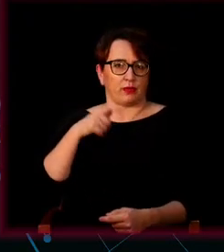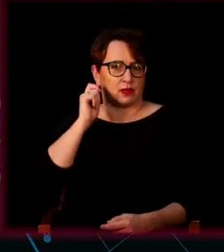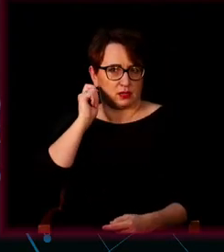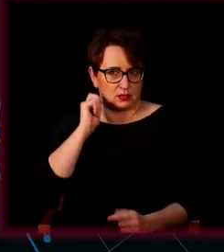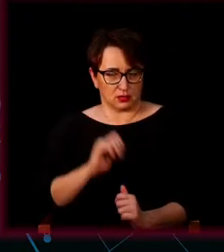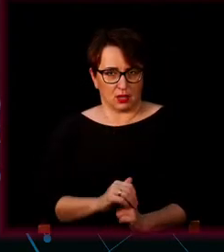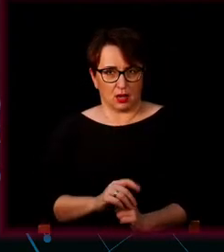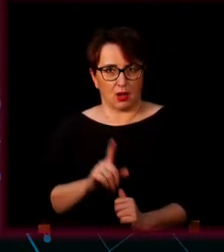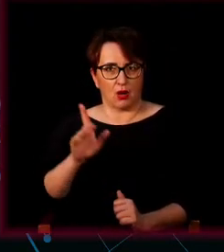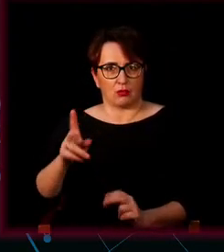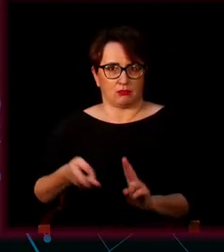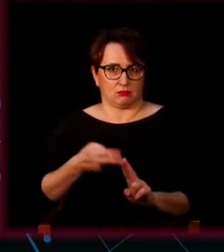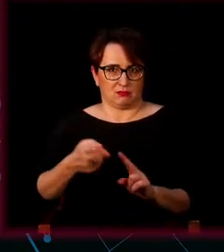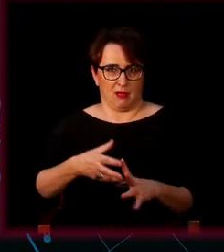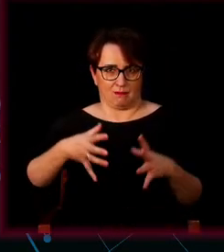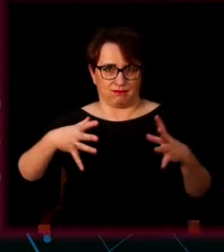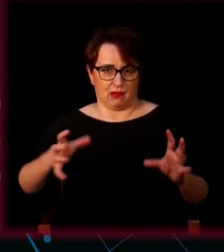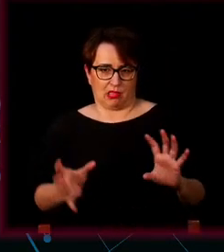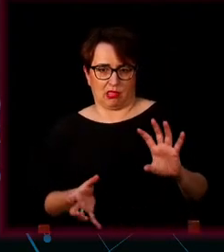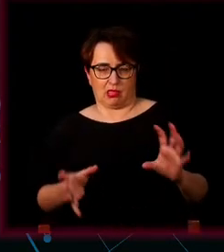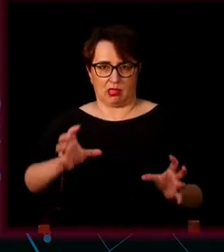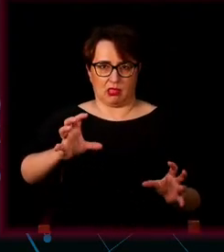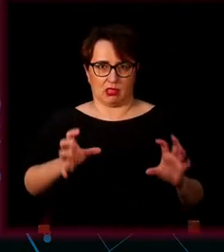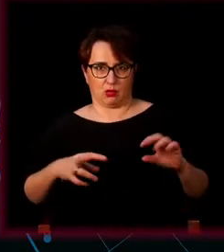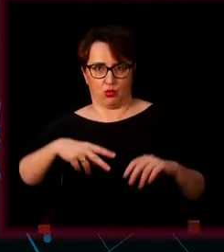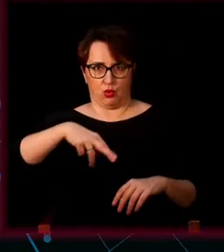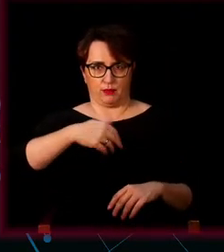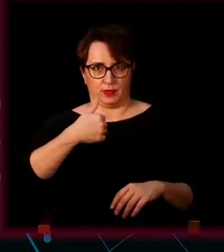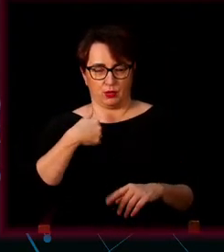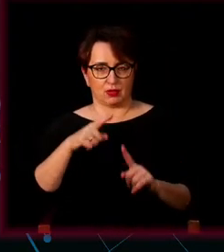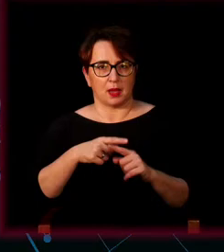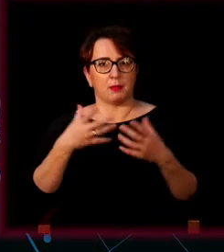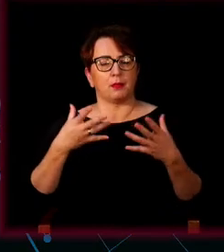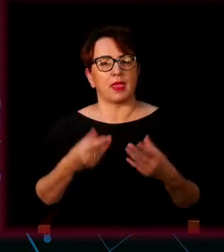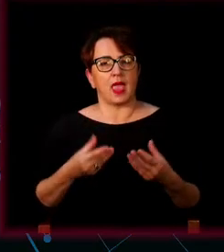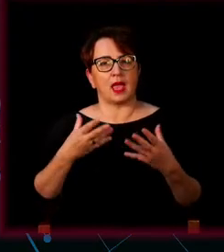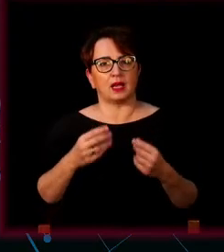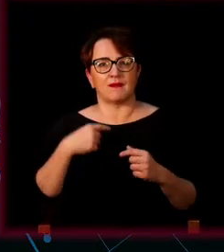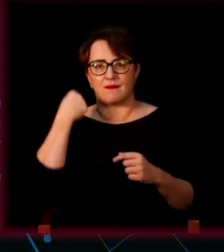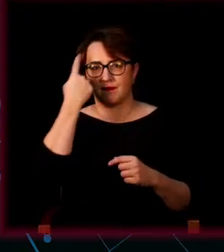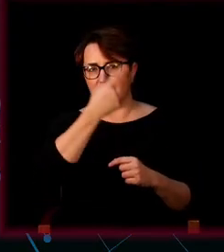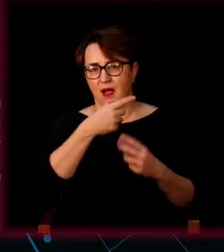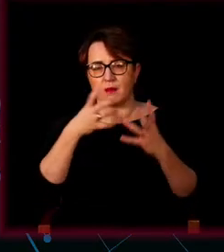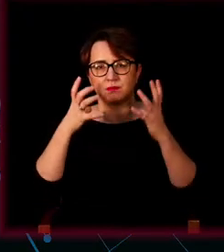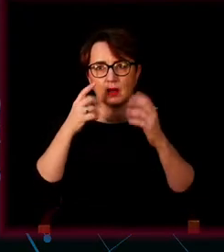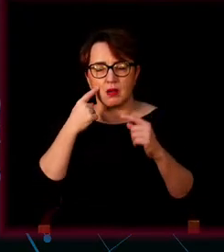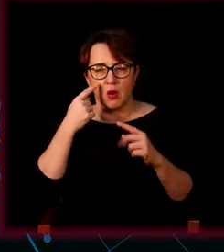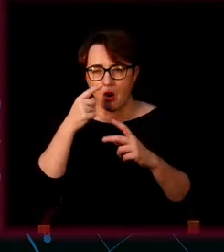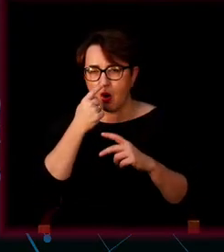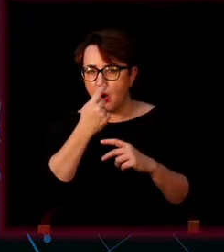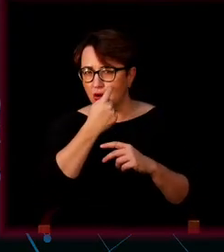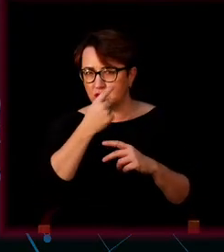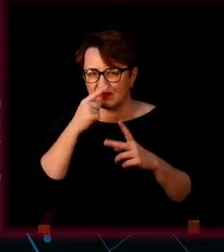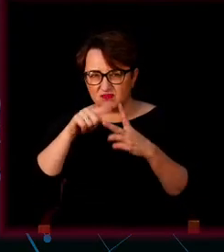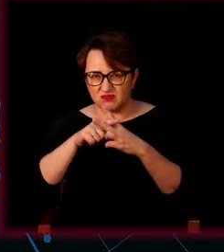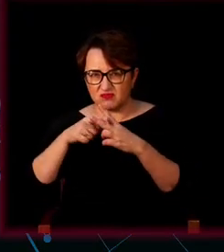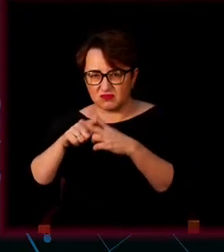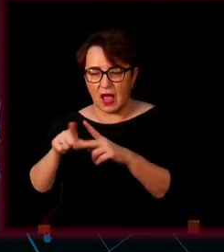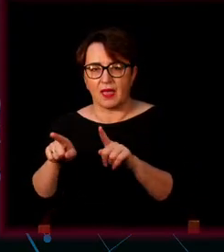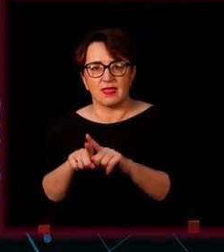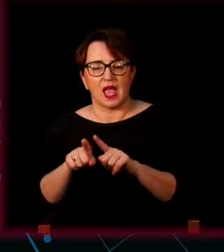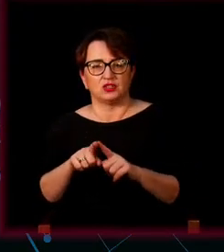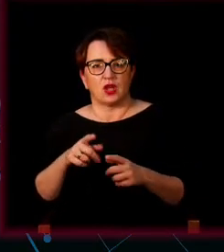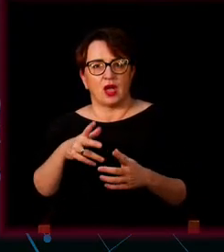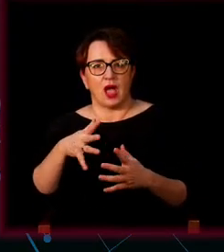z powodu pokaźnego zadka, którym kręcił chodząc, a także z powodu miękkiej, nalanej twarzy i wścibskiego, nieznośnego, ale dobrego